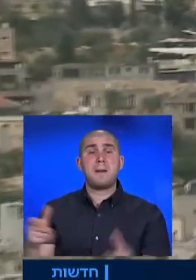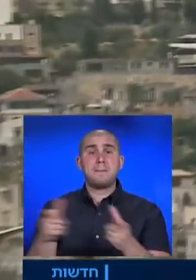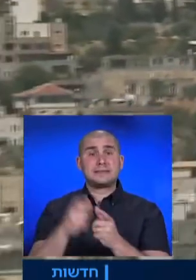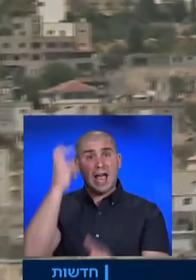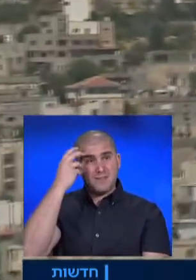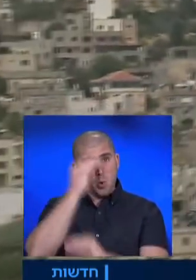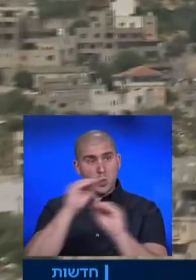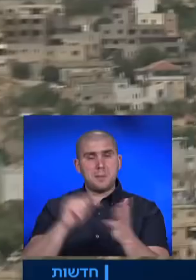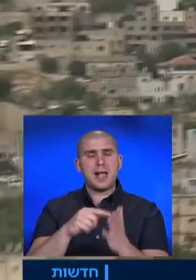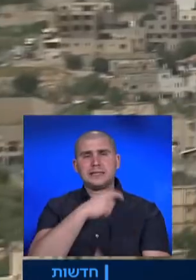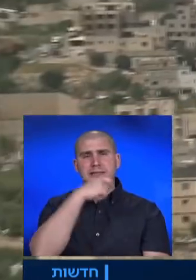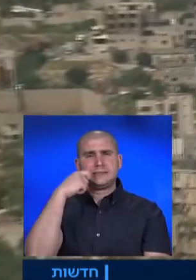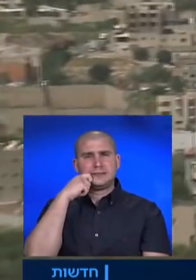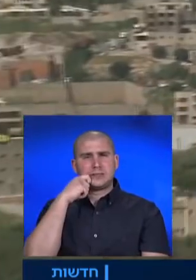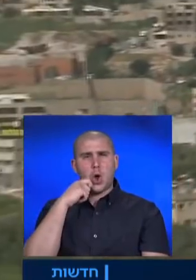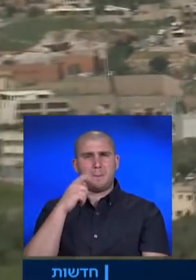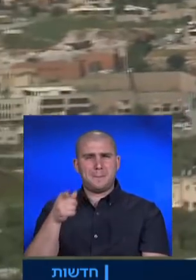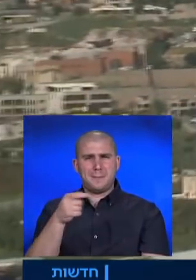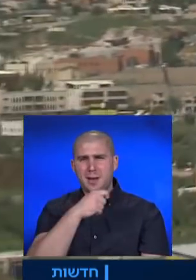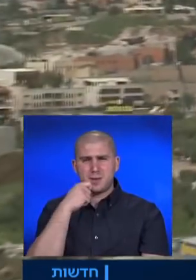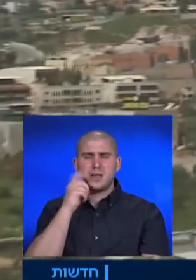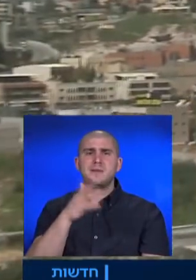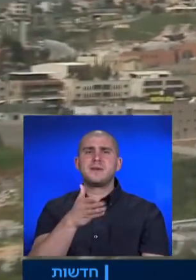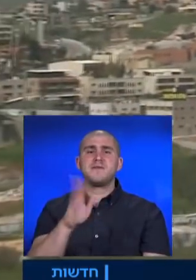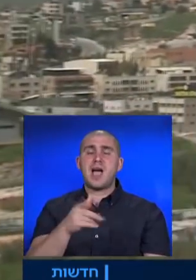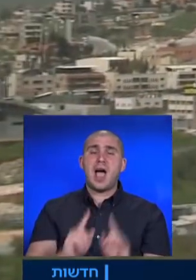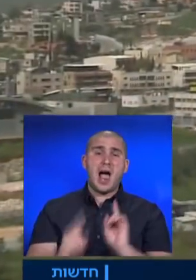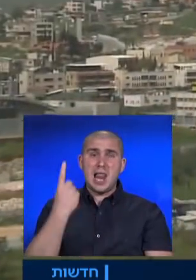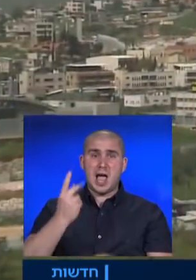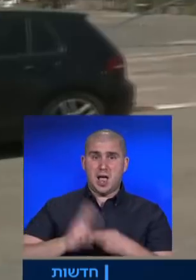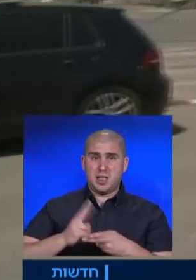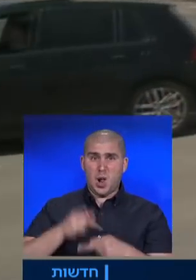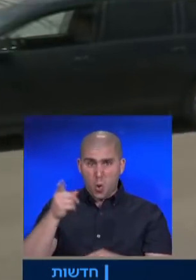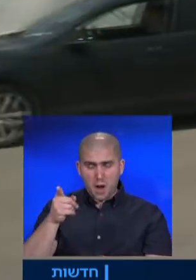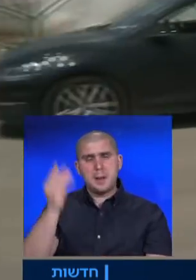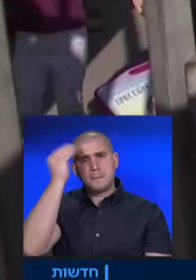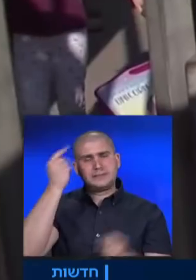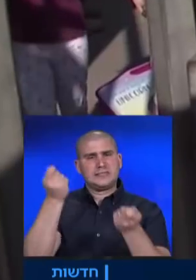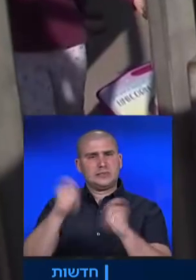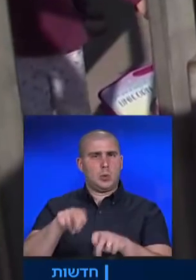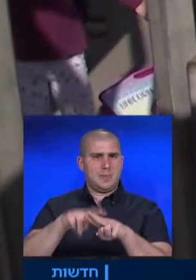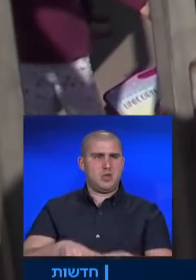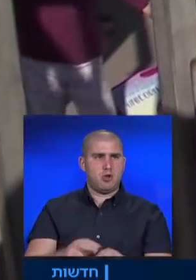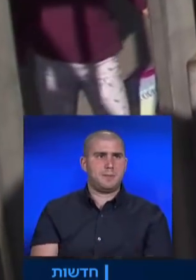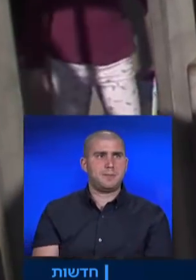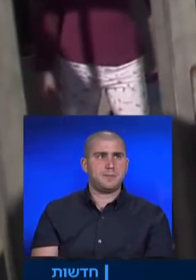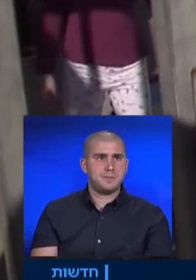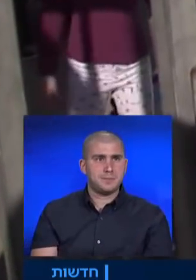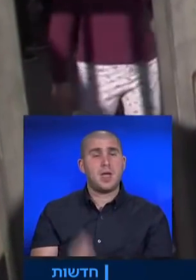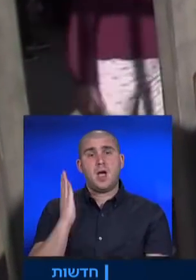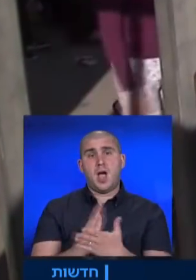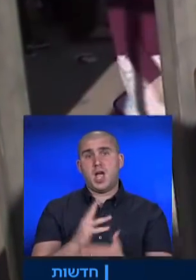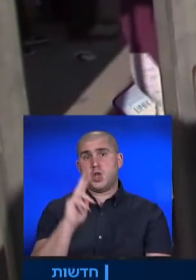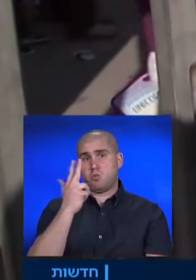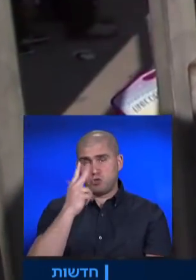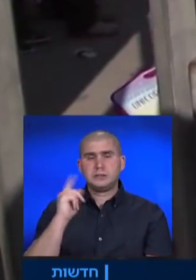רמדאן והעלייה בנתוני התחלואה במגזר, בתי הספר יישארו סגורים. עד יום שלישי אמורות כל